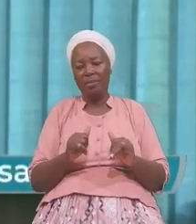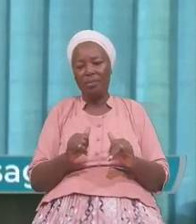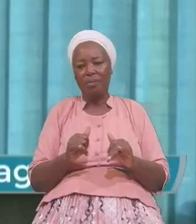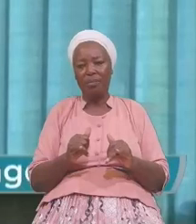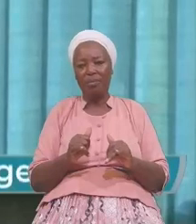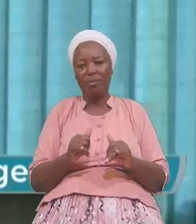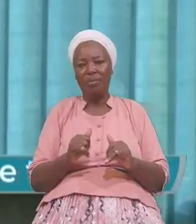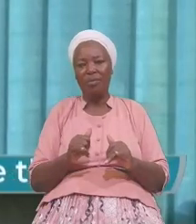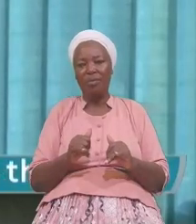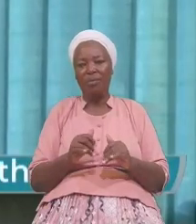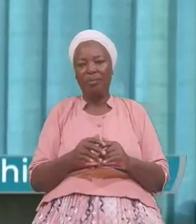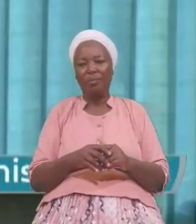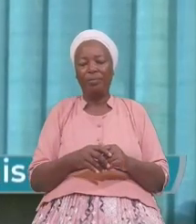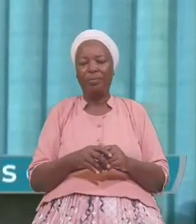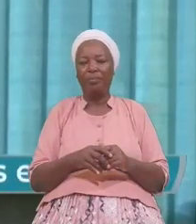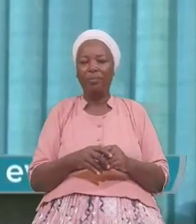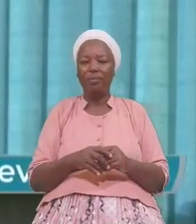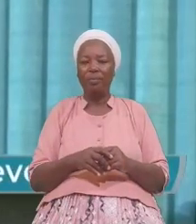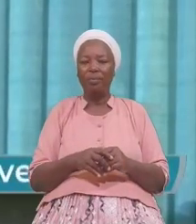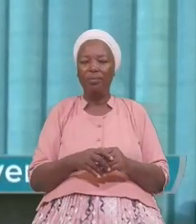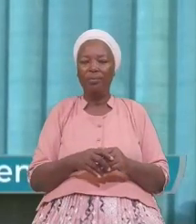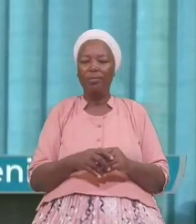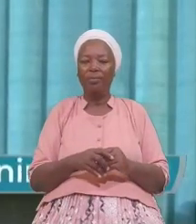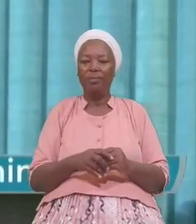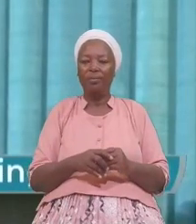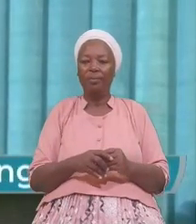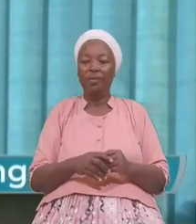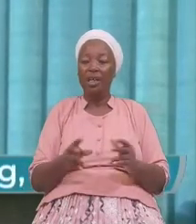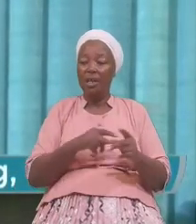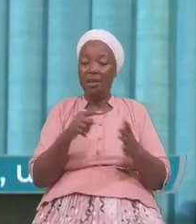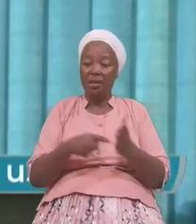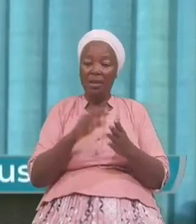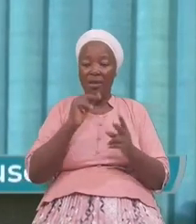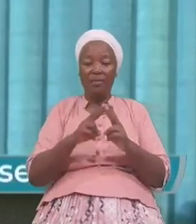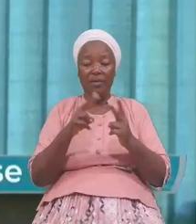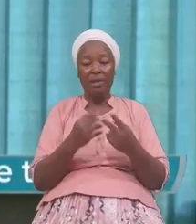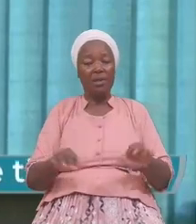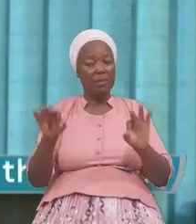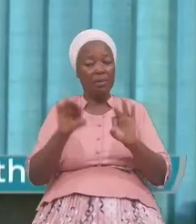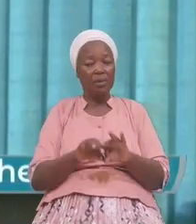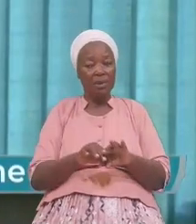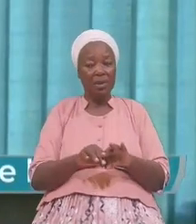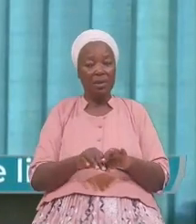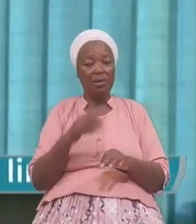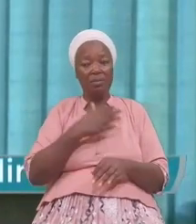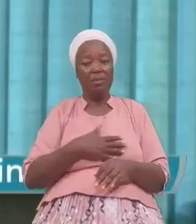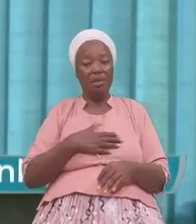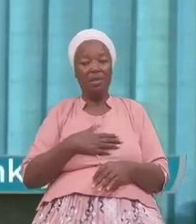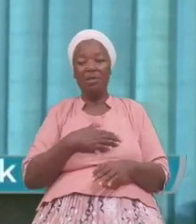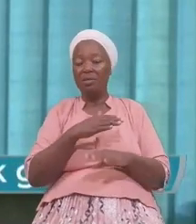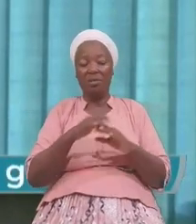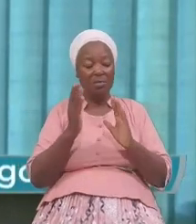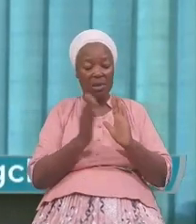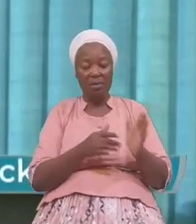de ceux qui ont levé la main. C'est très important. Ne négligez pas cet aspect surtout.